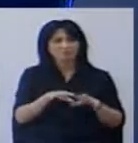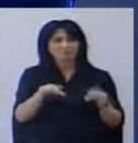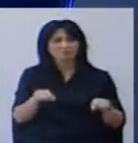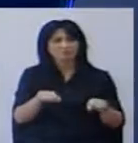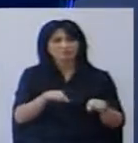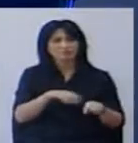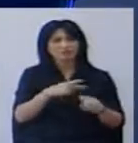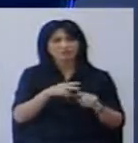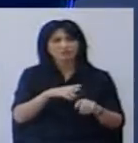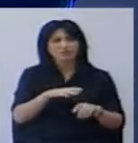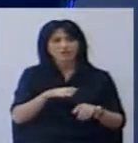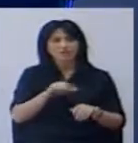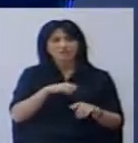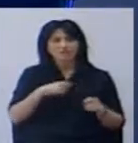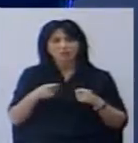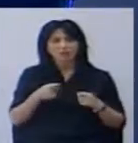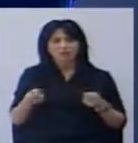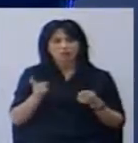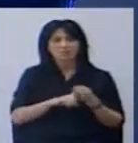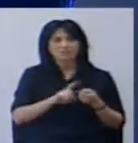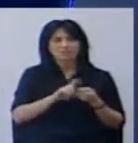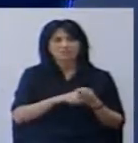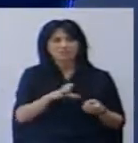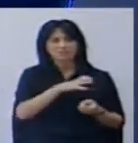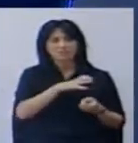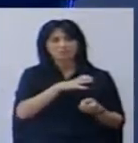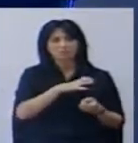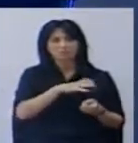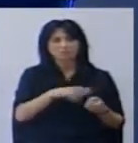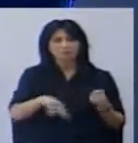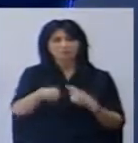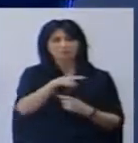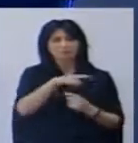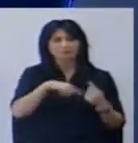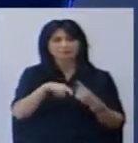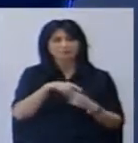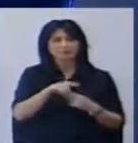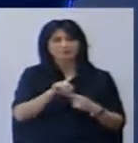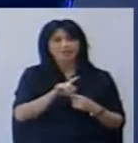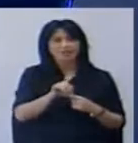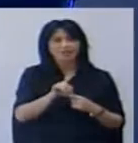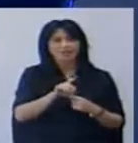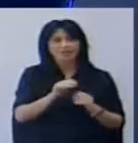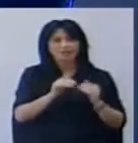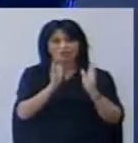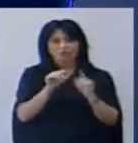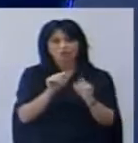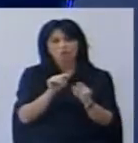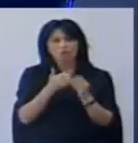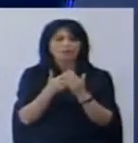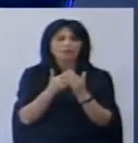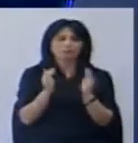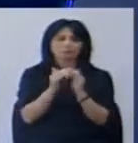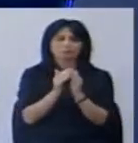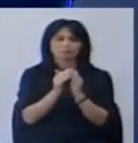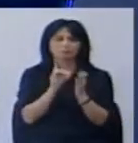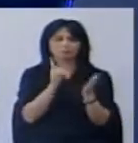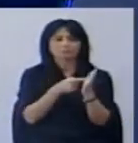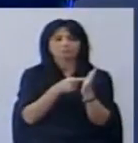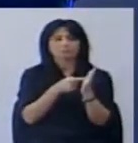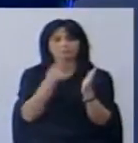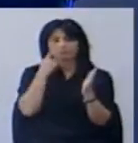შეკრული ადგილობრივი თვითმმართველობის წარმომადგენლებთან და ქალაქის მერიასთან, გარკვეულ შენობას, აი თქვა, დაადებს,